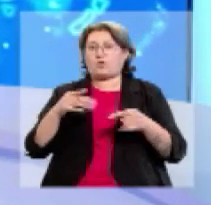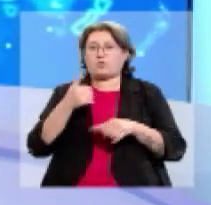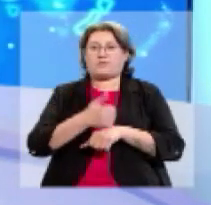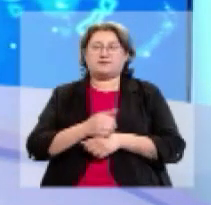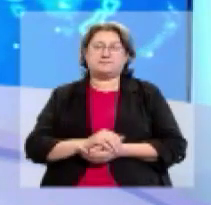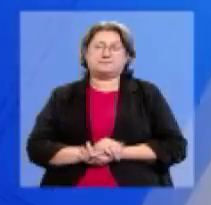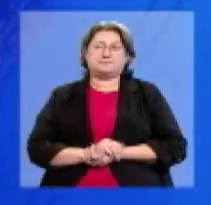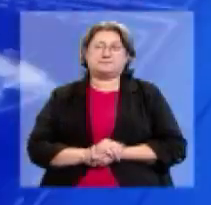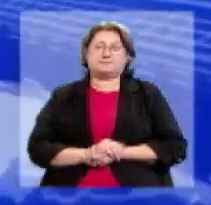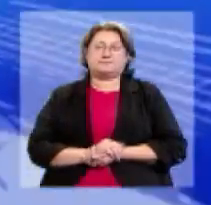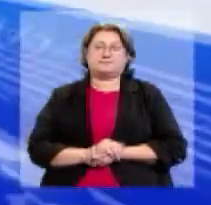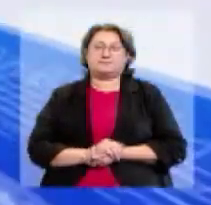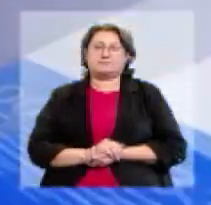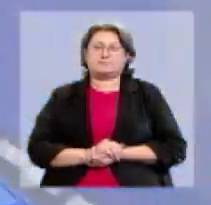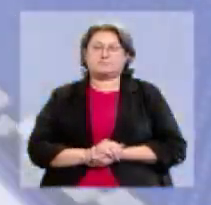главном.